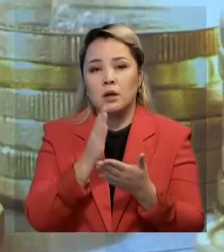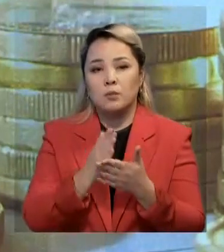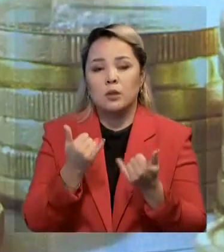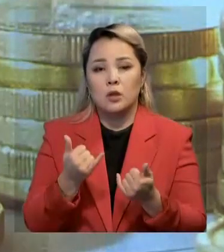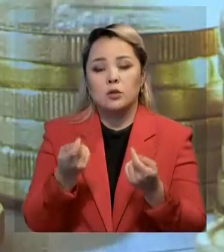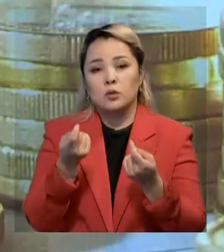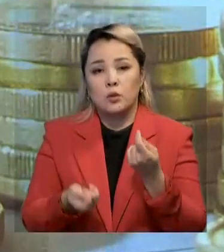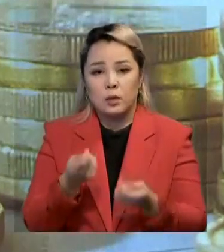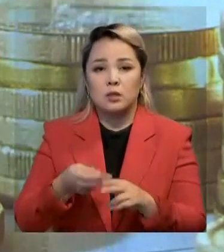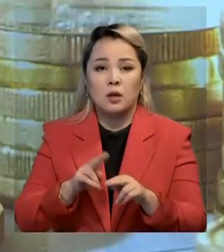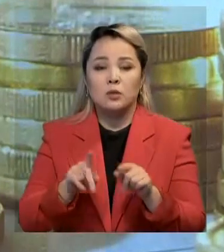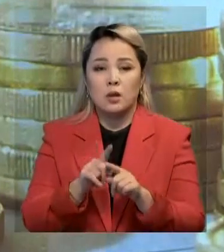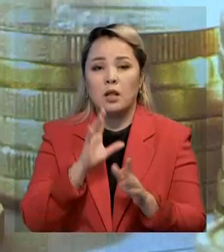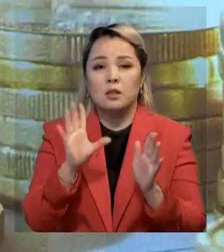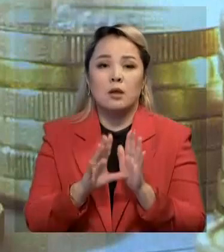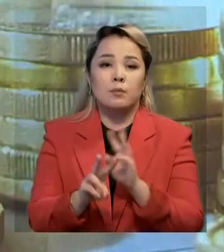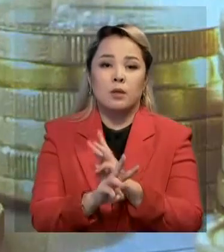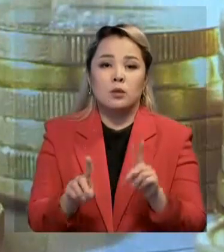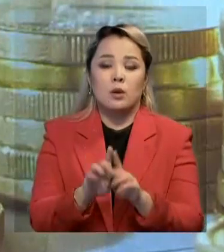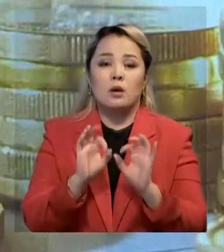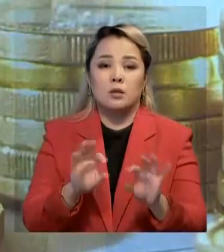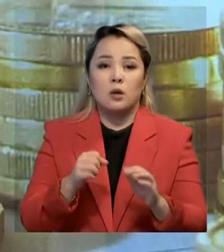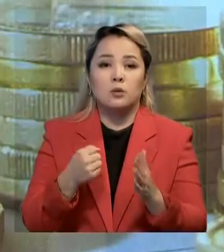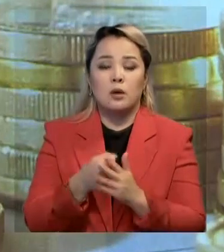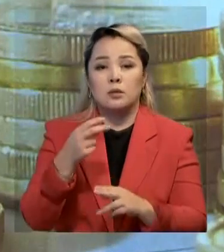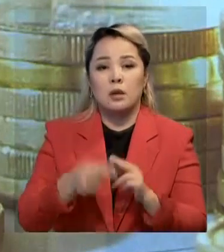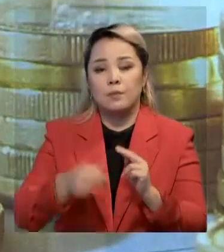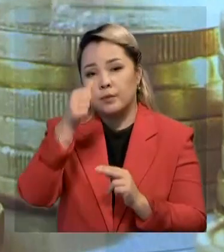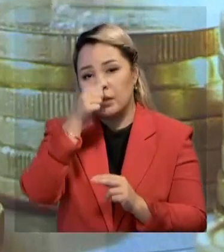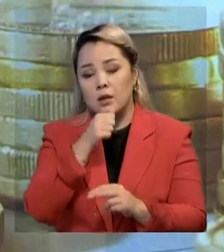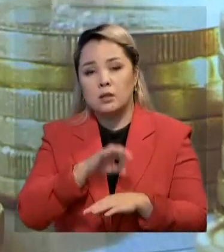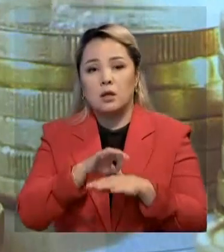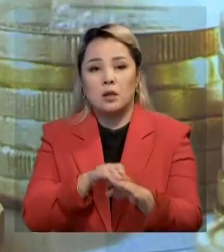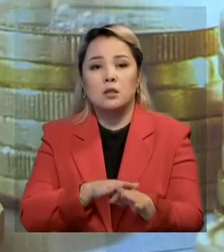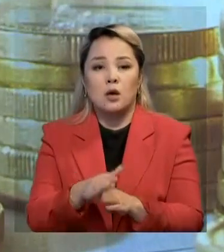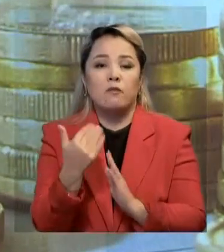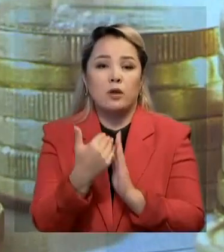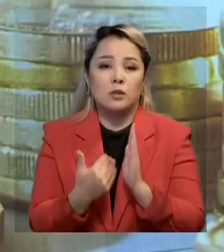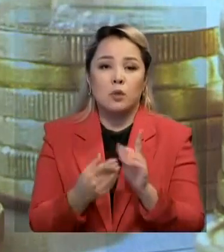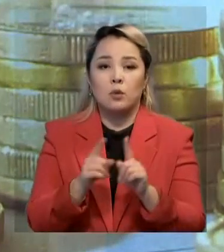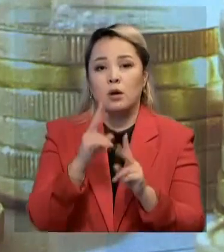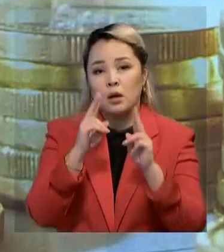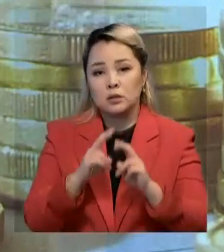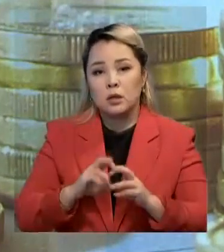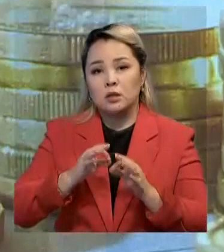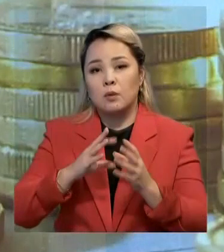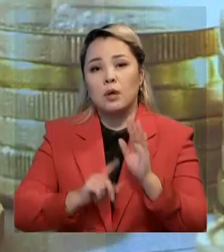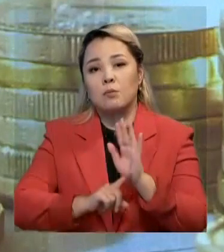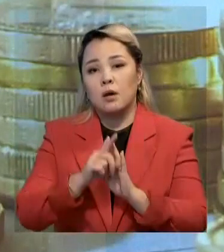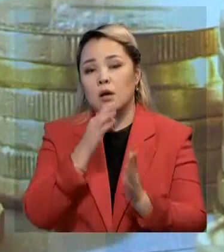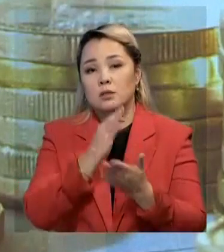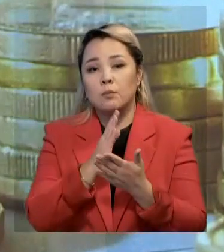отынды энергетика министрлігі қарастырғанша айдың соңы болады. Сондықтан құзырлы ведомство өтініштерді қарауды ертерек бастаған